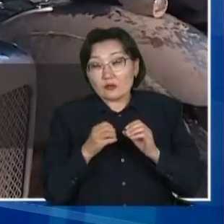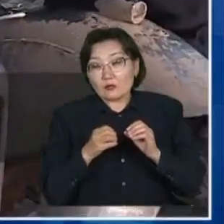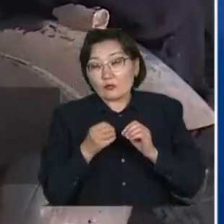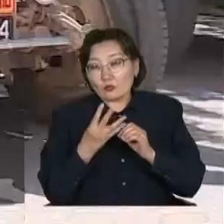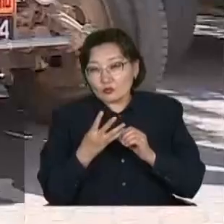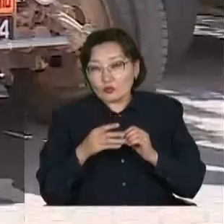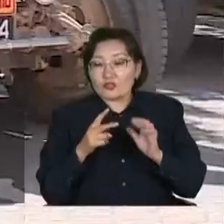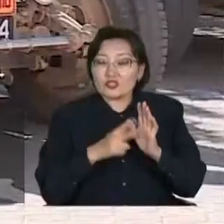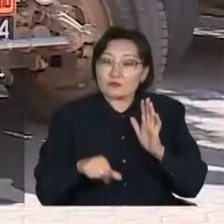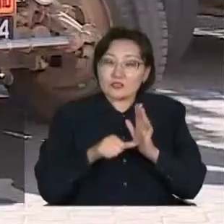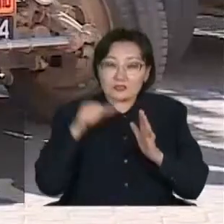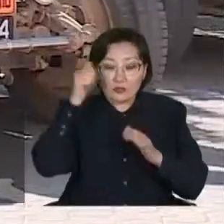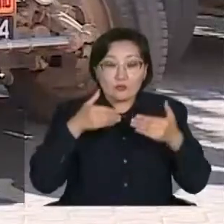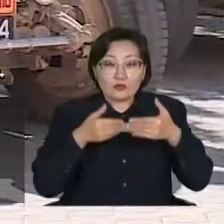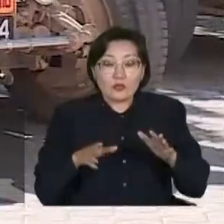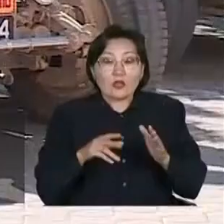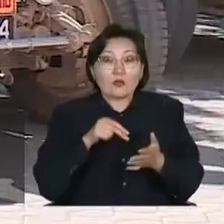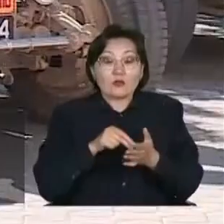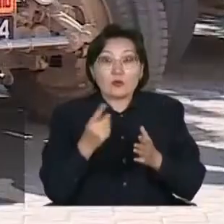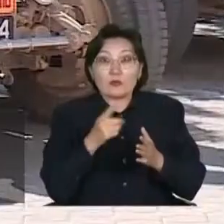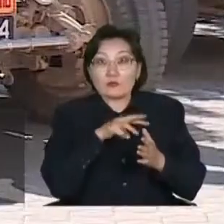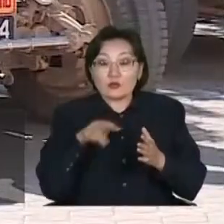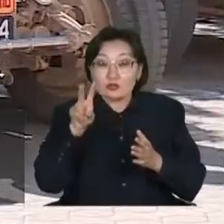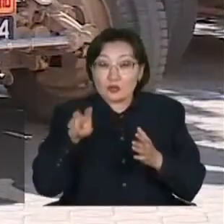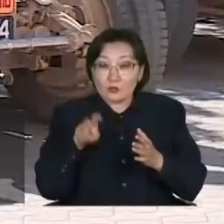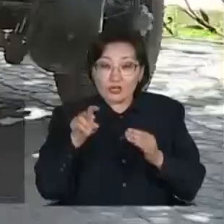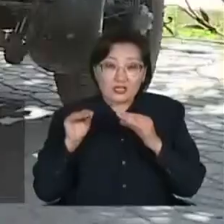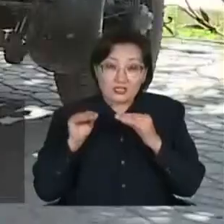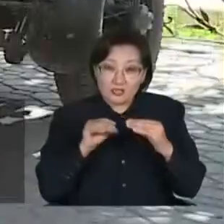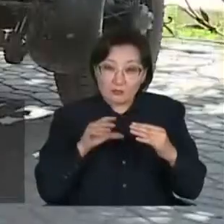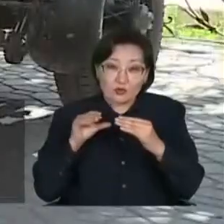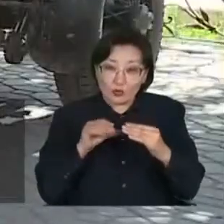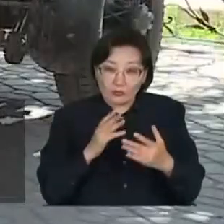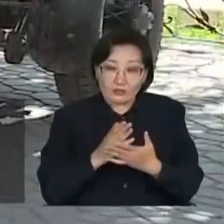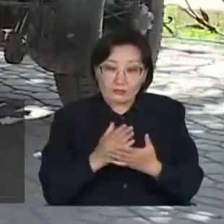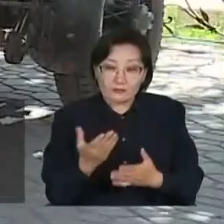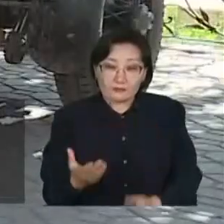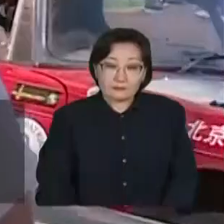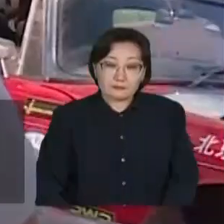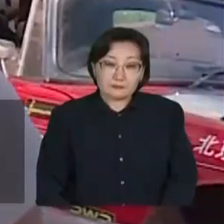1914-1976 жылдары шығарылған бағасы миллион долларға дейін жететін темір тұлпарлар бар.